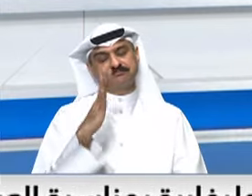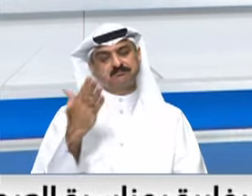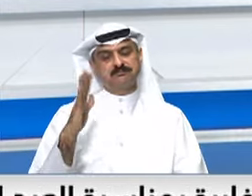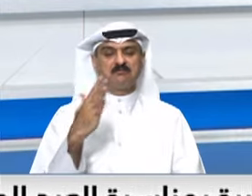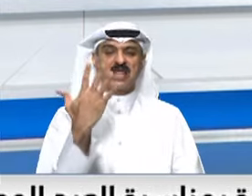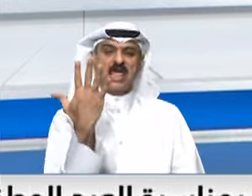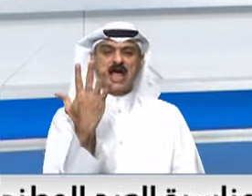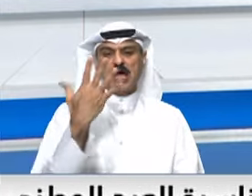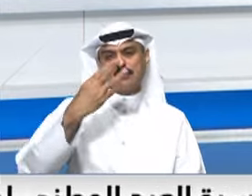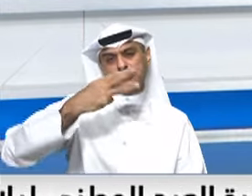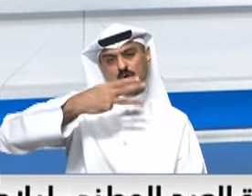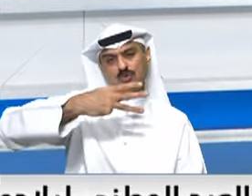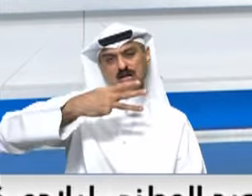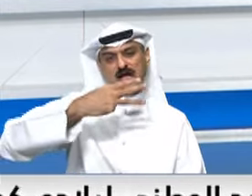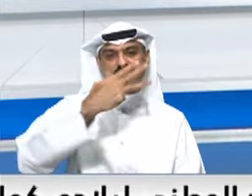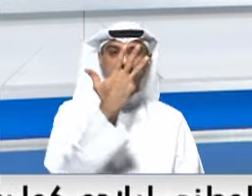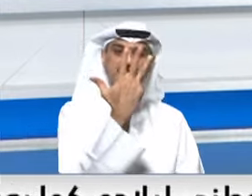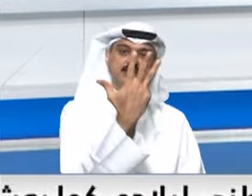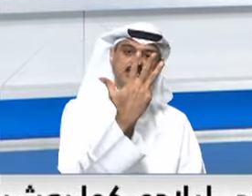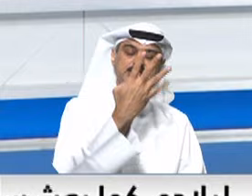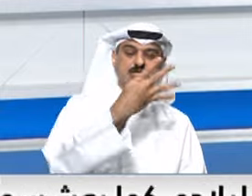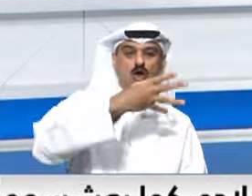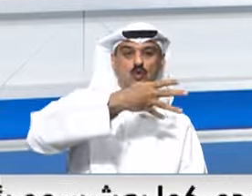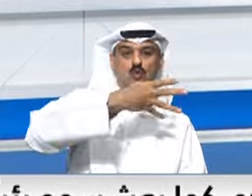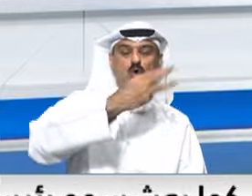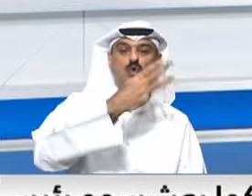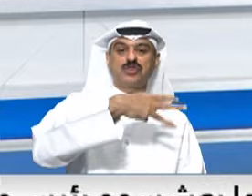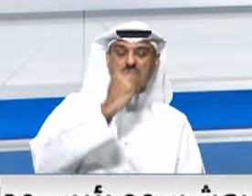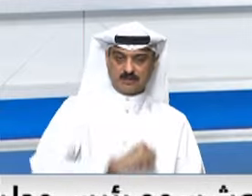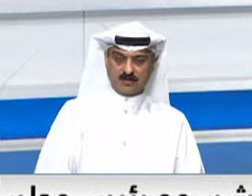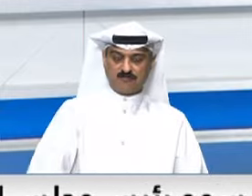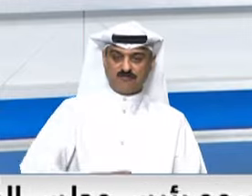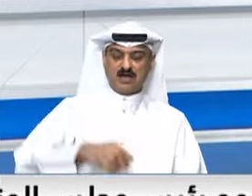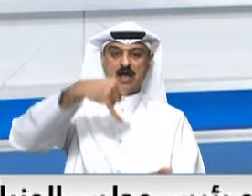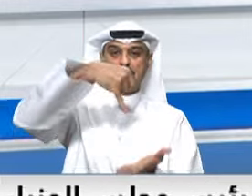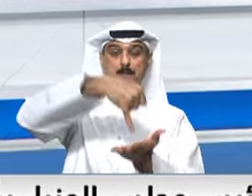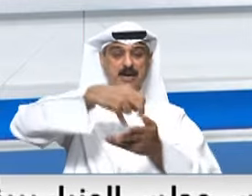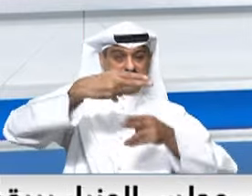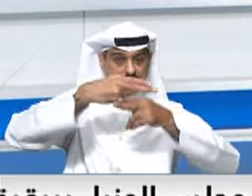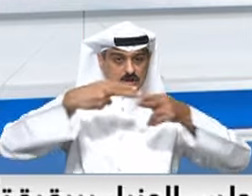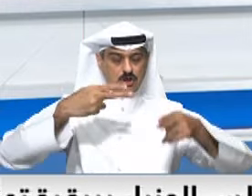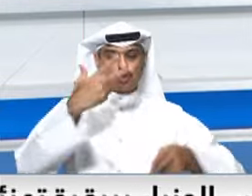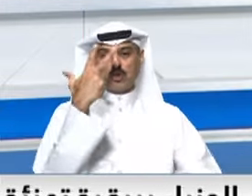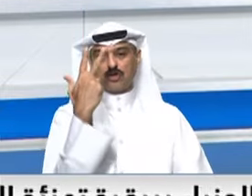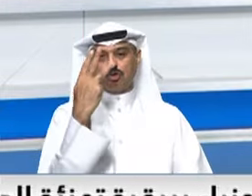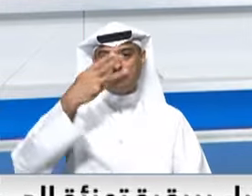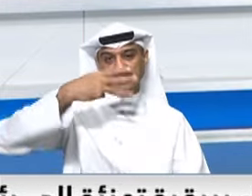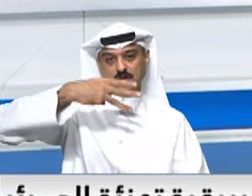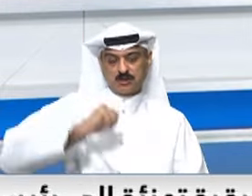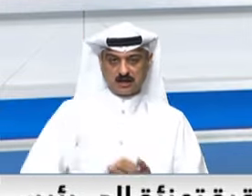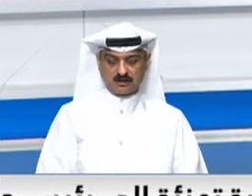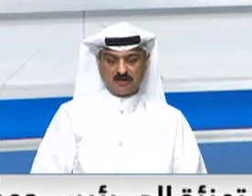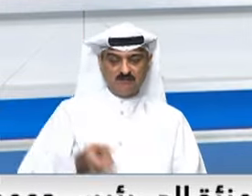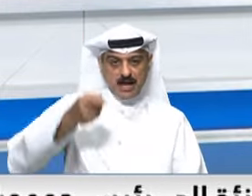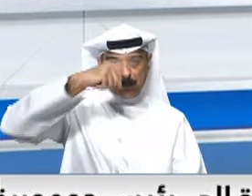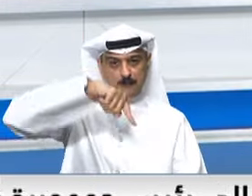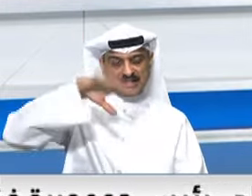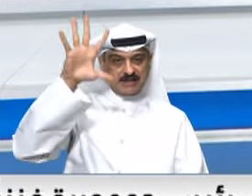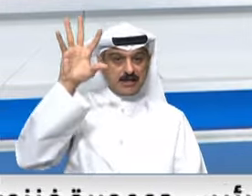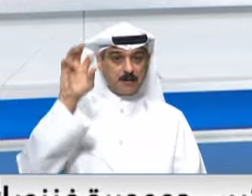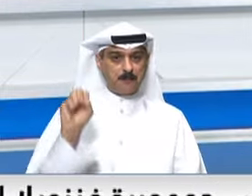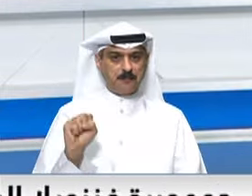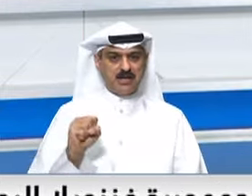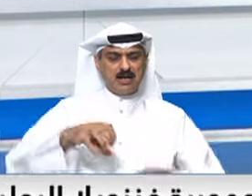بين 35 إلى 39 درجة مئوية. مدينة الكويت قد تصل إلى 38 درجة مئوية. في مساء الغد